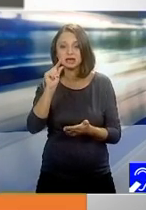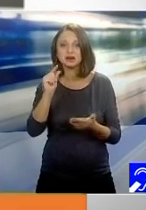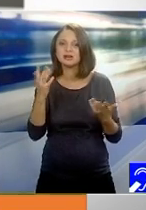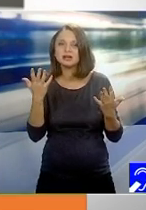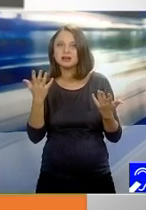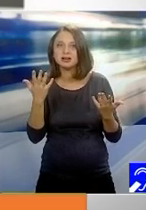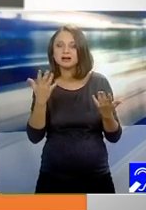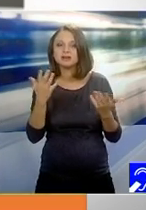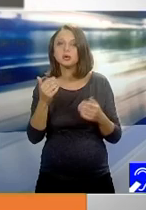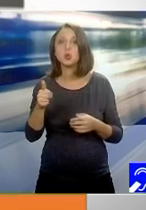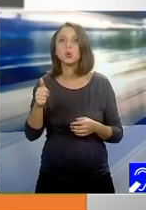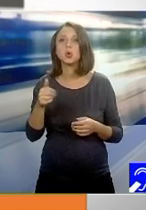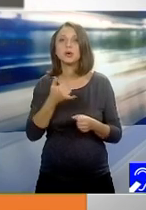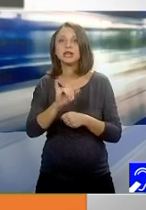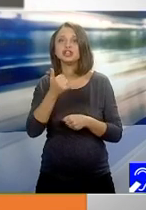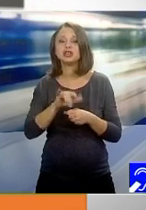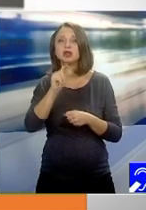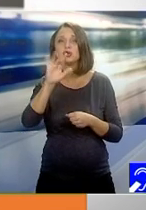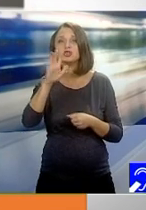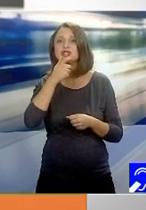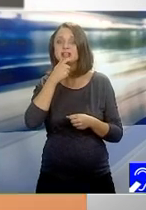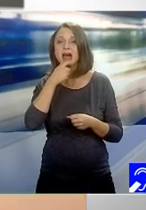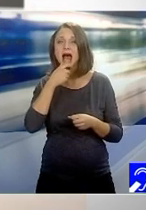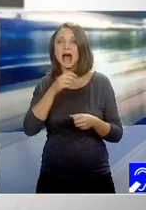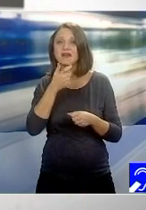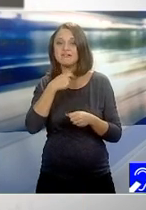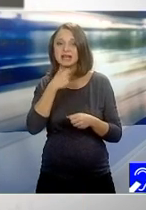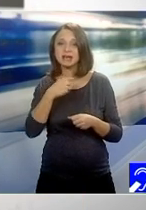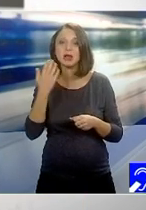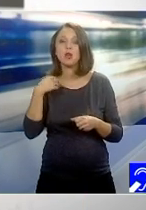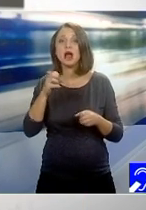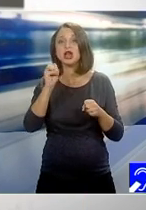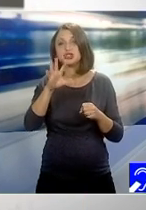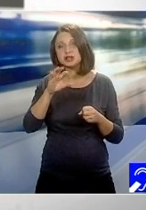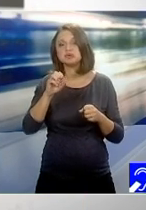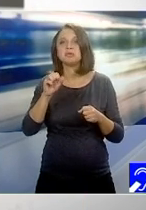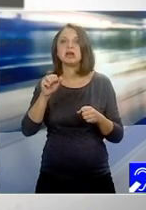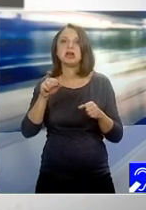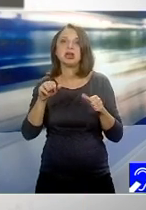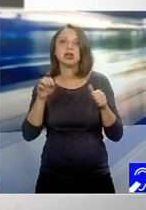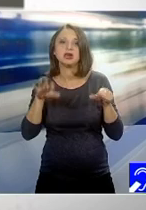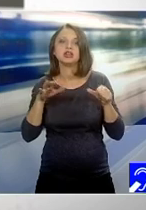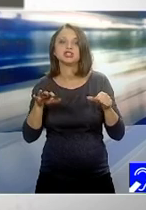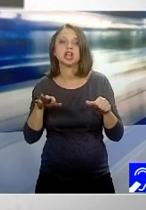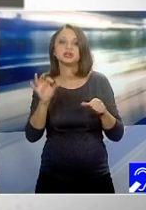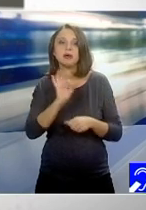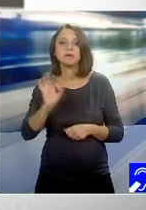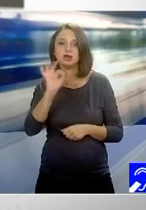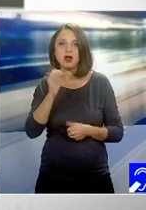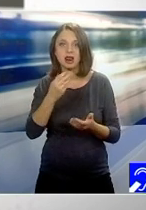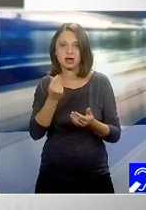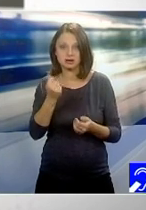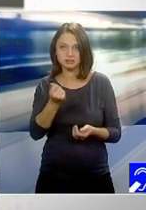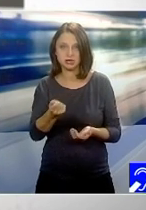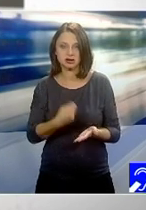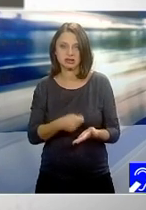Un inginer cu 25 de ani vechime, înainte lua 15-16 milioane. Odată cu înființarea gărzilor forestiere... Nu,